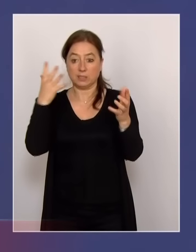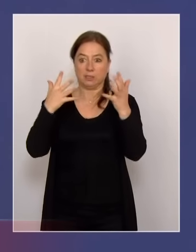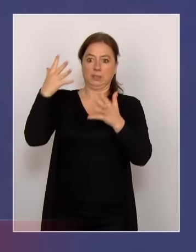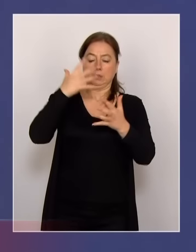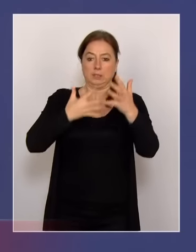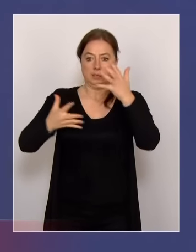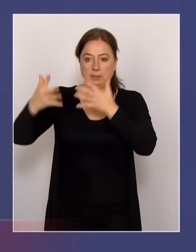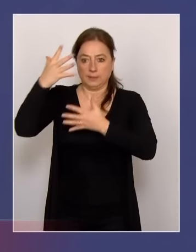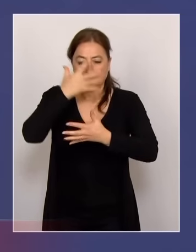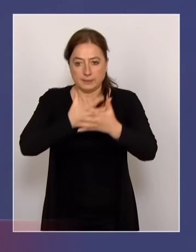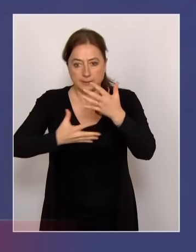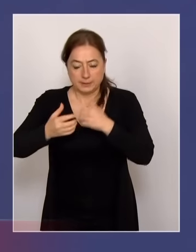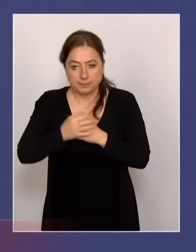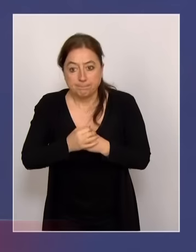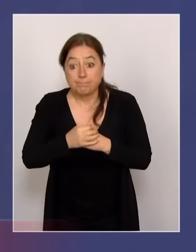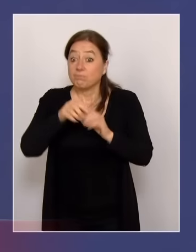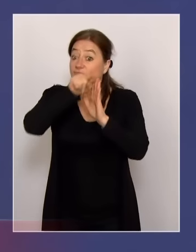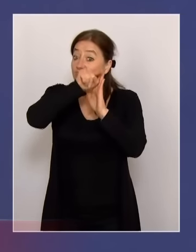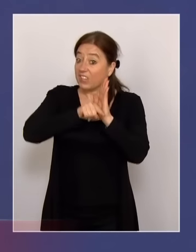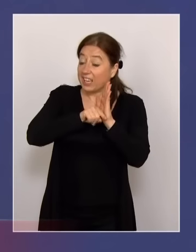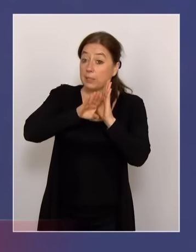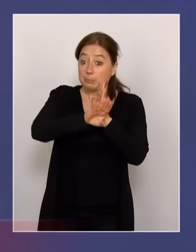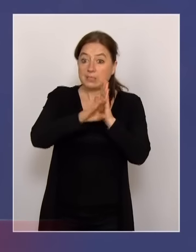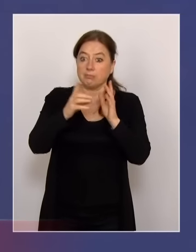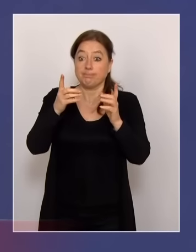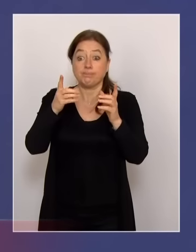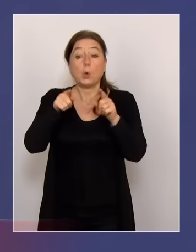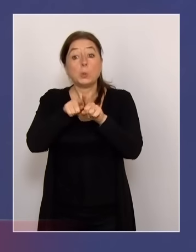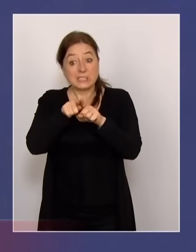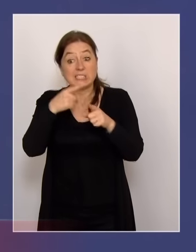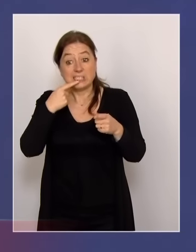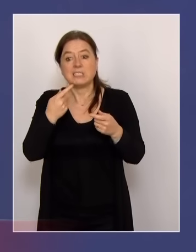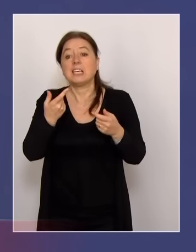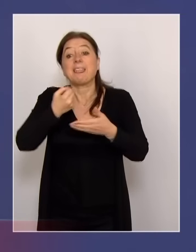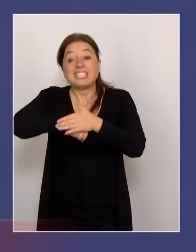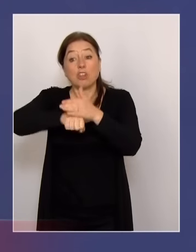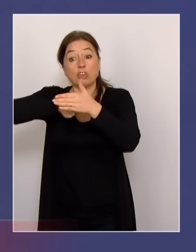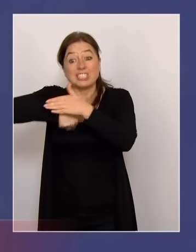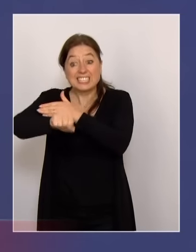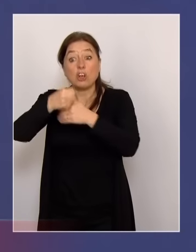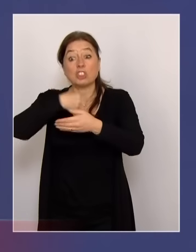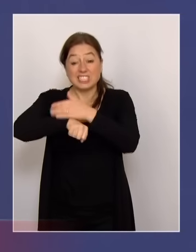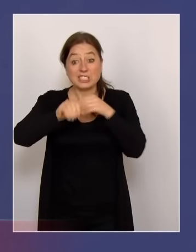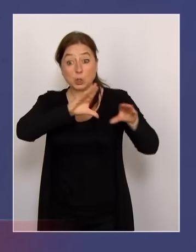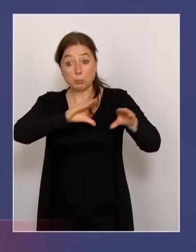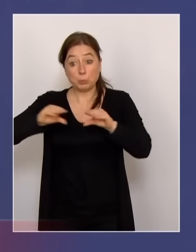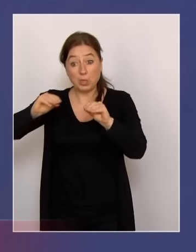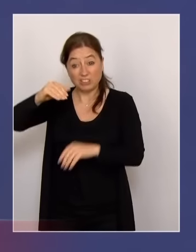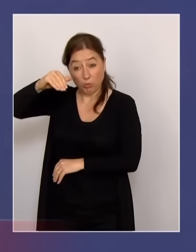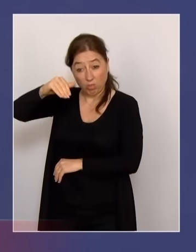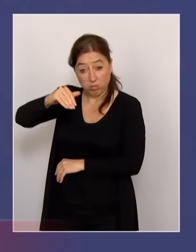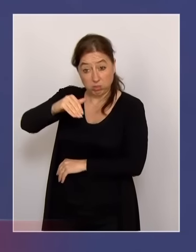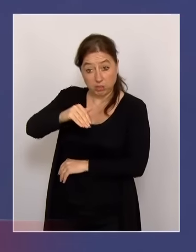comme je le disais tout à l'heure dans ses règles parce que notre déclin démographique est une source d'inquiétude très profonde